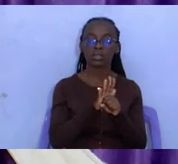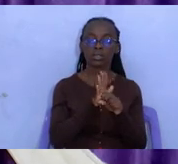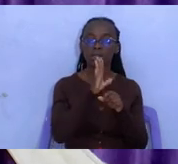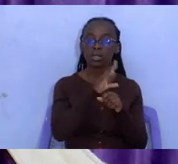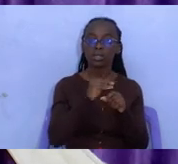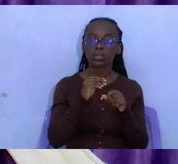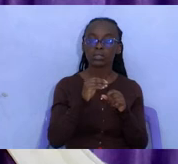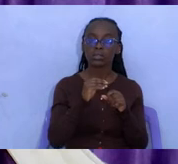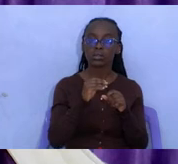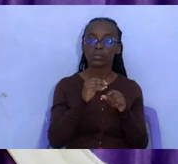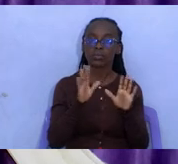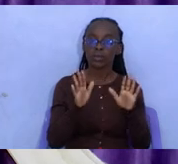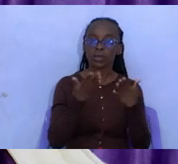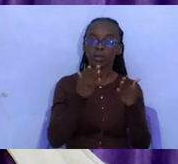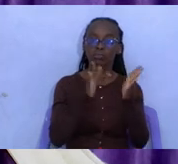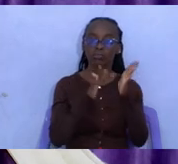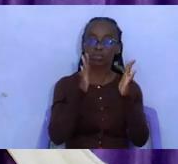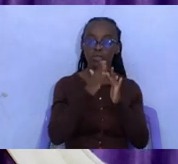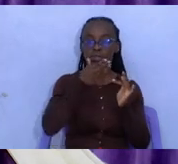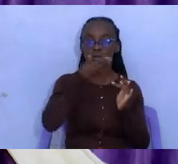Kristo alimjibu as a man,